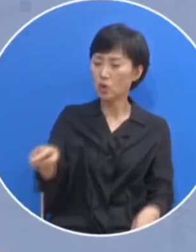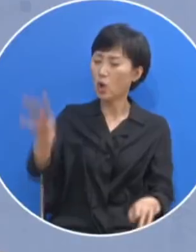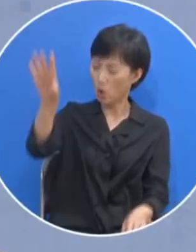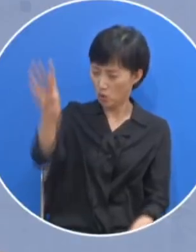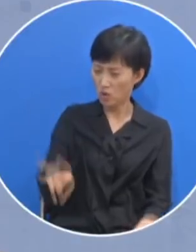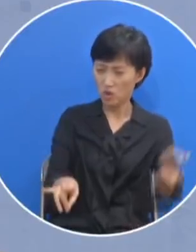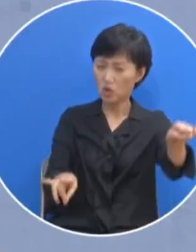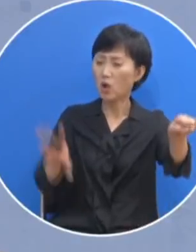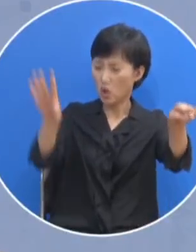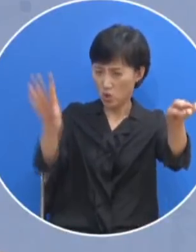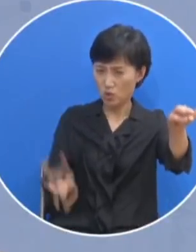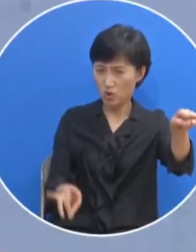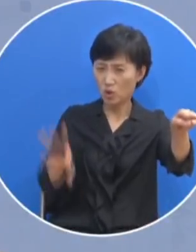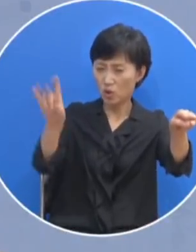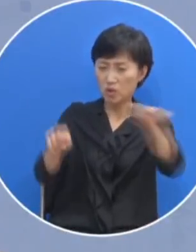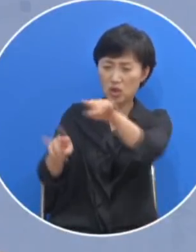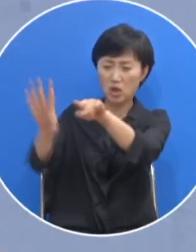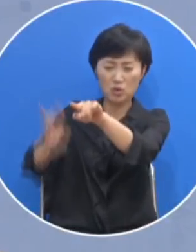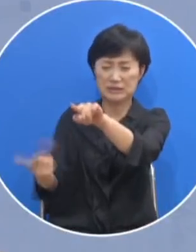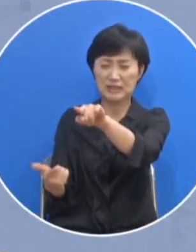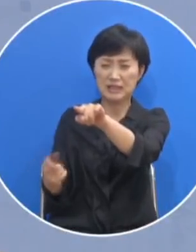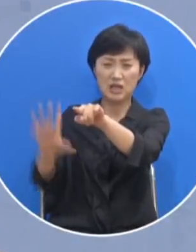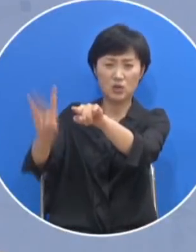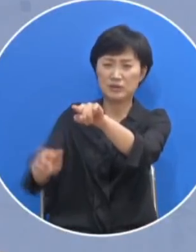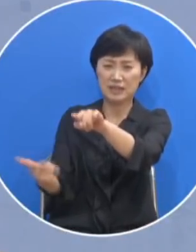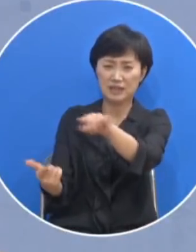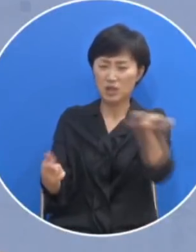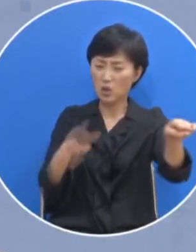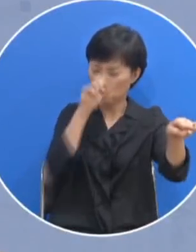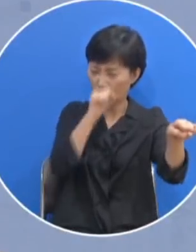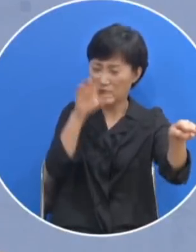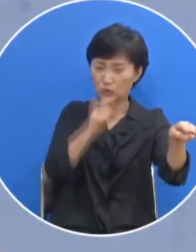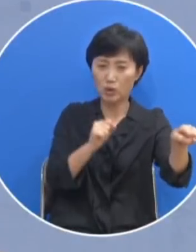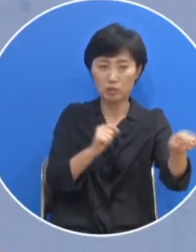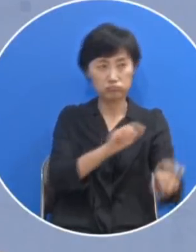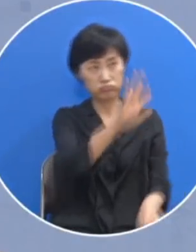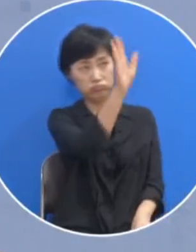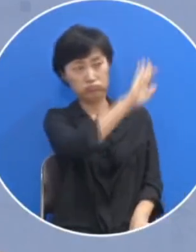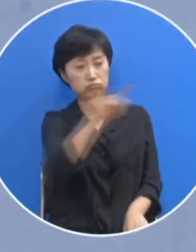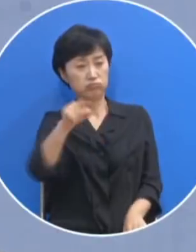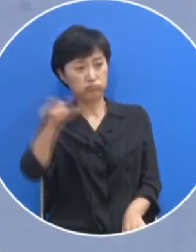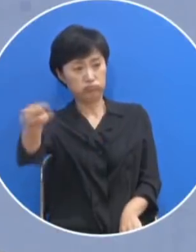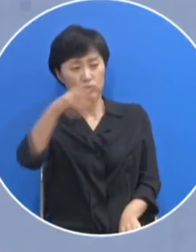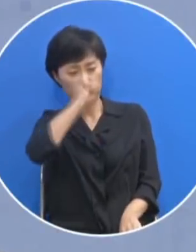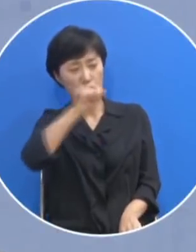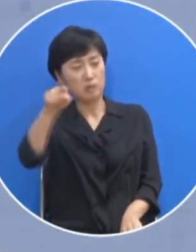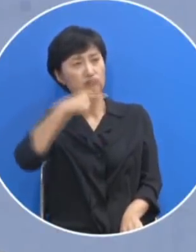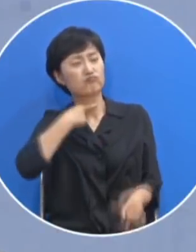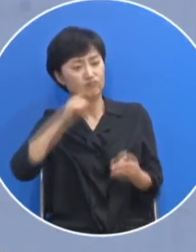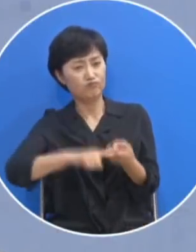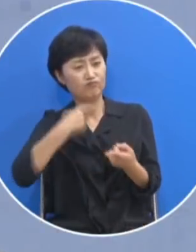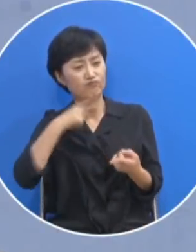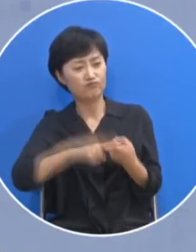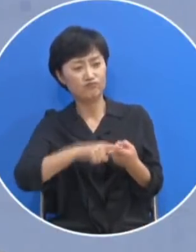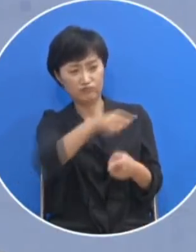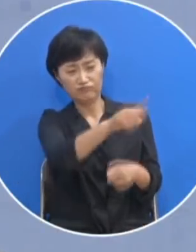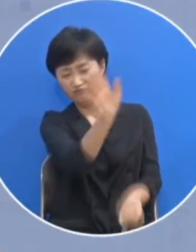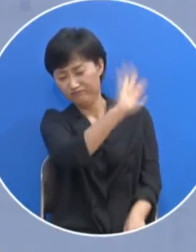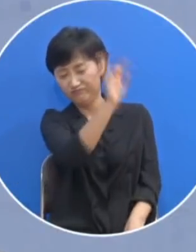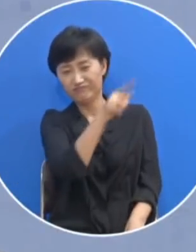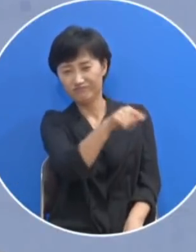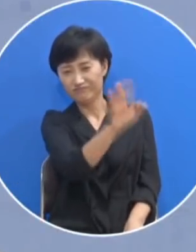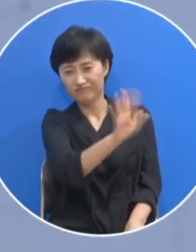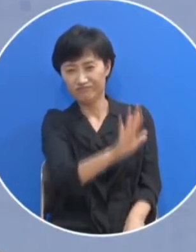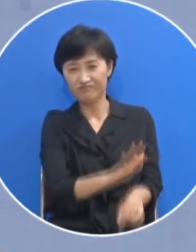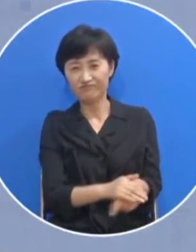좋다는걸 않아 해결 좋아서 usb 나 yy 세어 못해서 님 다만 이게 좋아요 해 본다 산업 살파